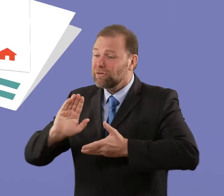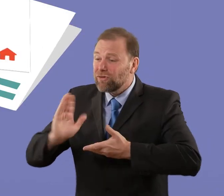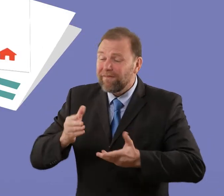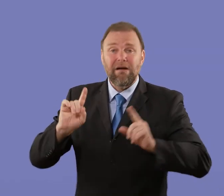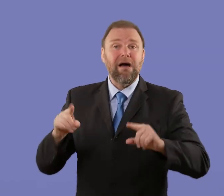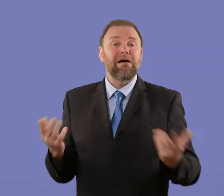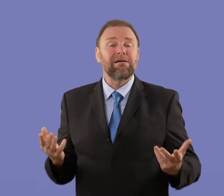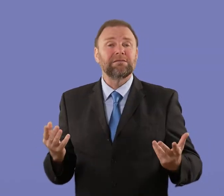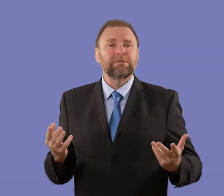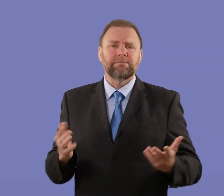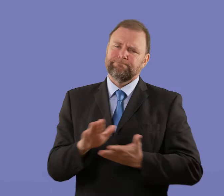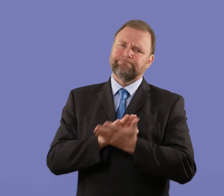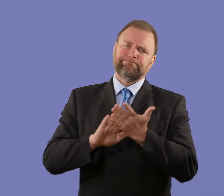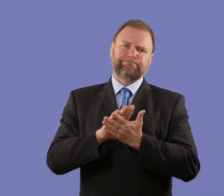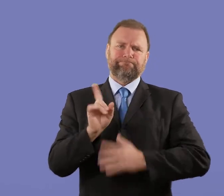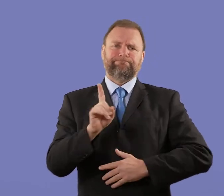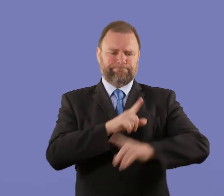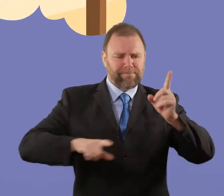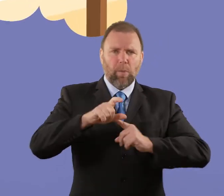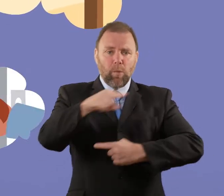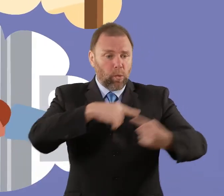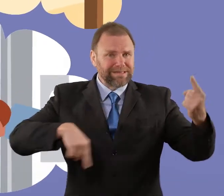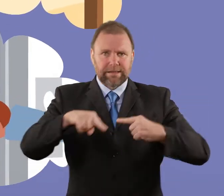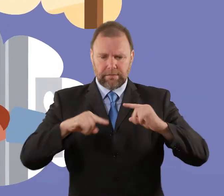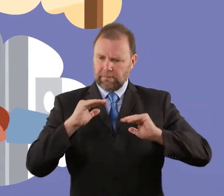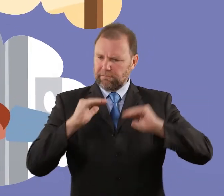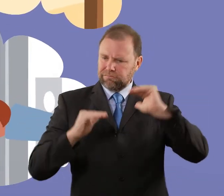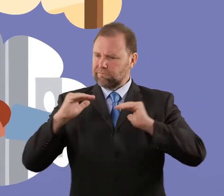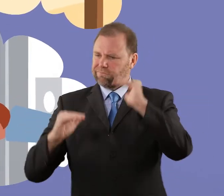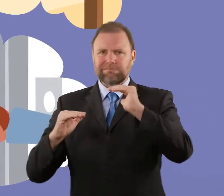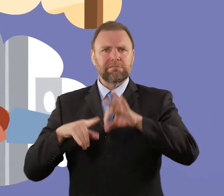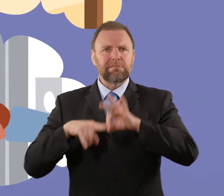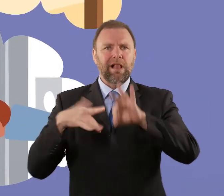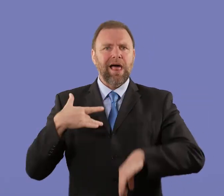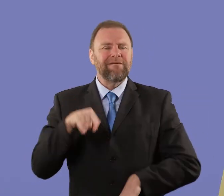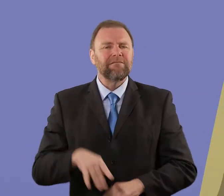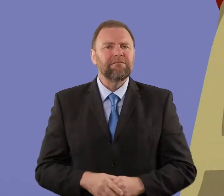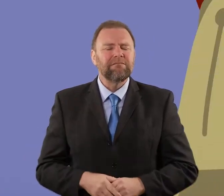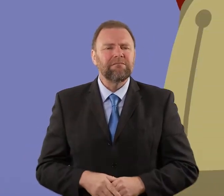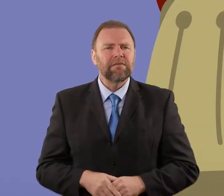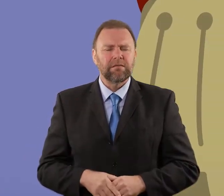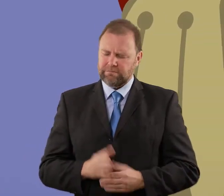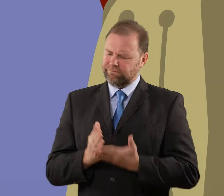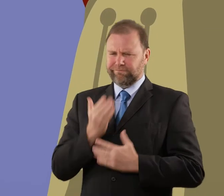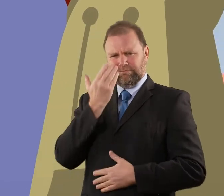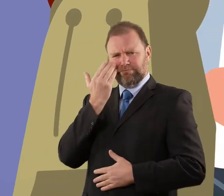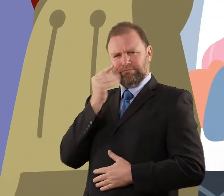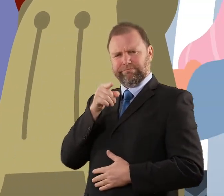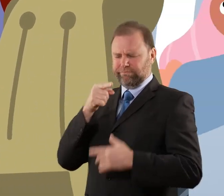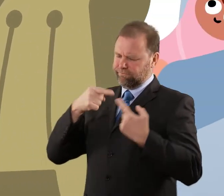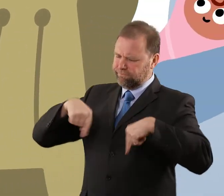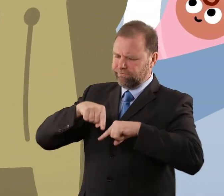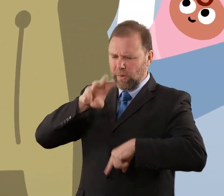sylfaenol. Oherwydd hyn, ni fydd pawb yn mwynhau'r un ansawdd bywyd a'i gilydd. Yn ddiweddar, mae Llywodraeth